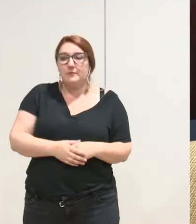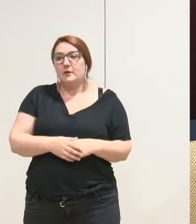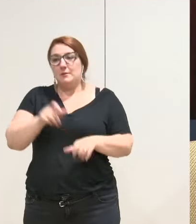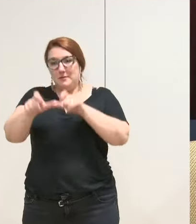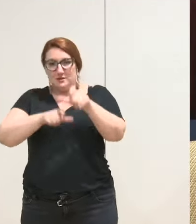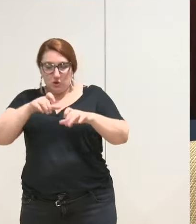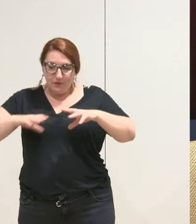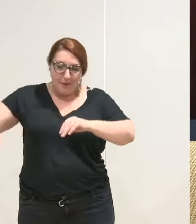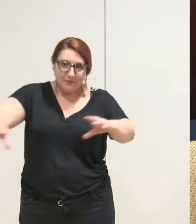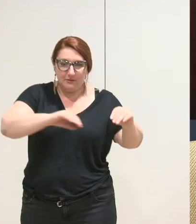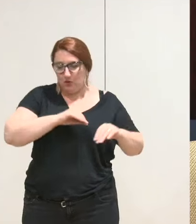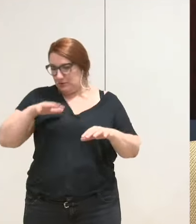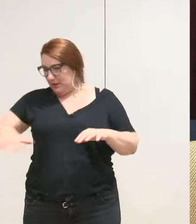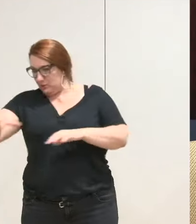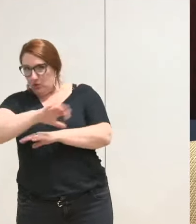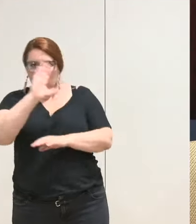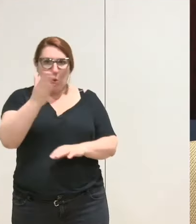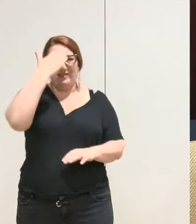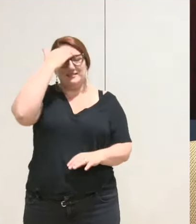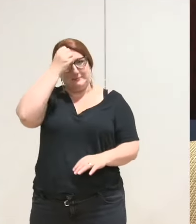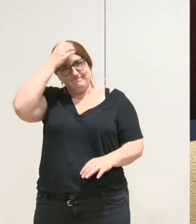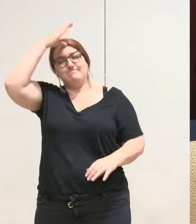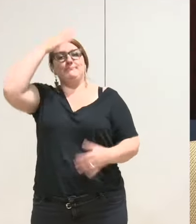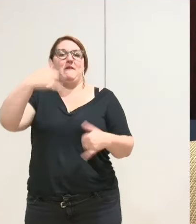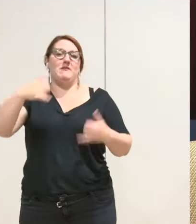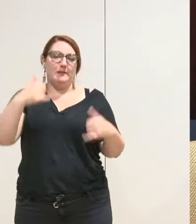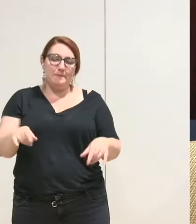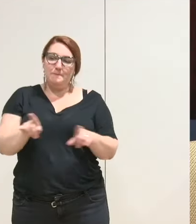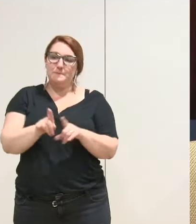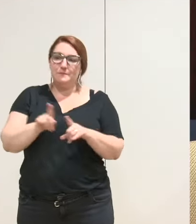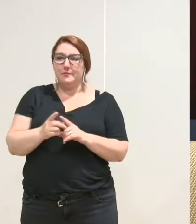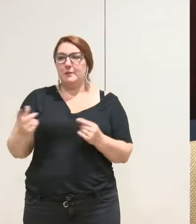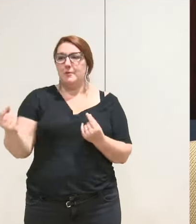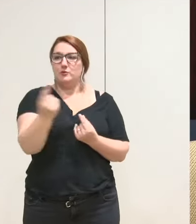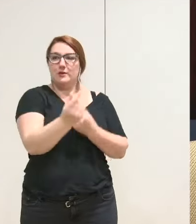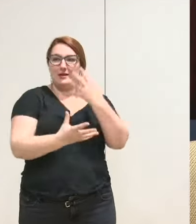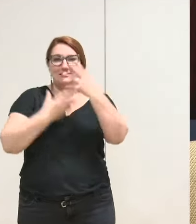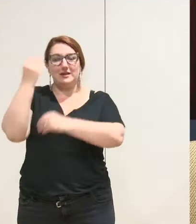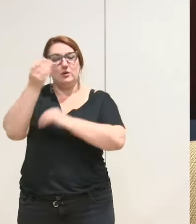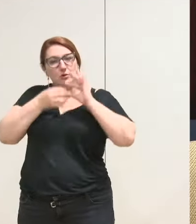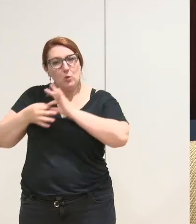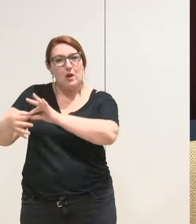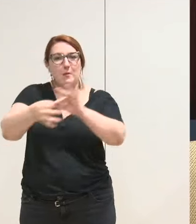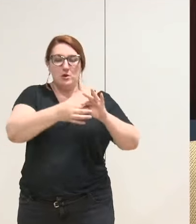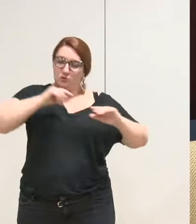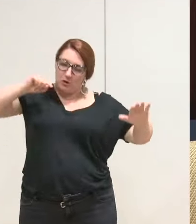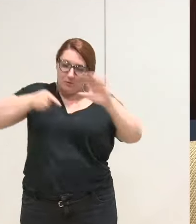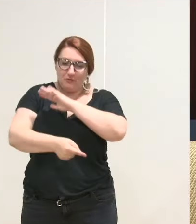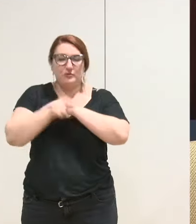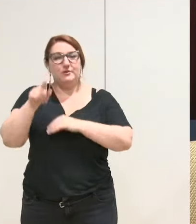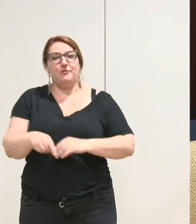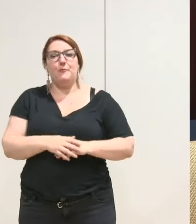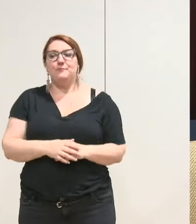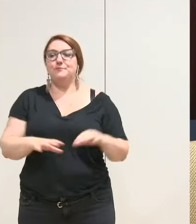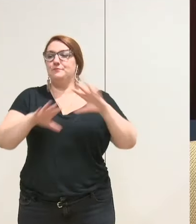restaient à mieux formaliser et le développement d'une coopération avec les partenaires extérieurs qui restait à approfondir au travers de